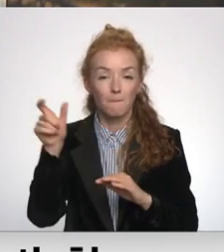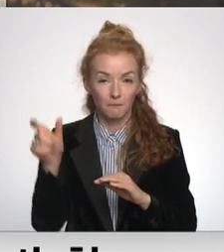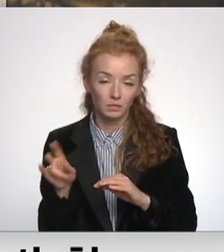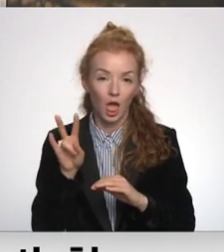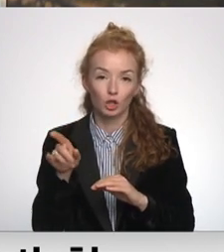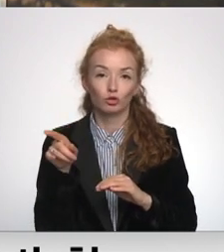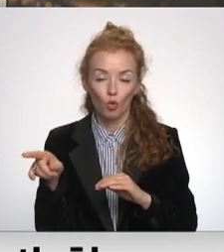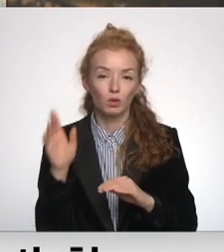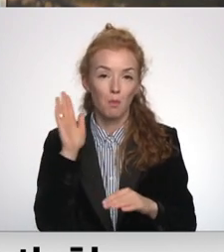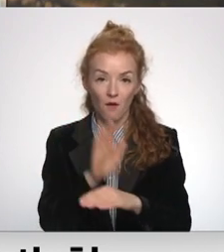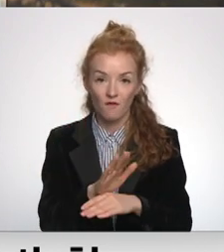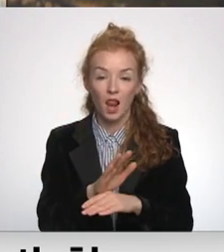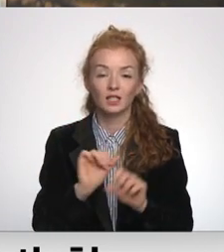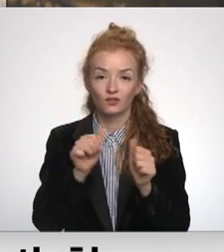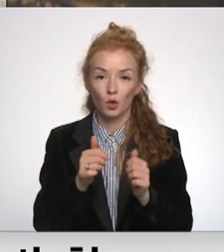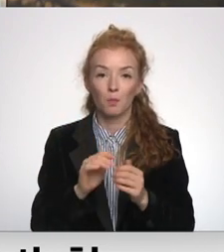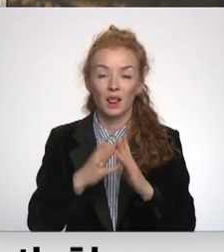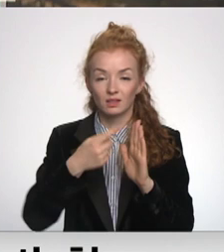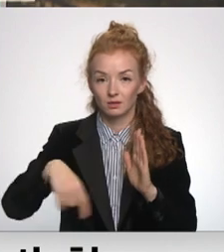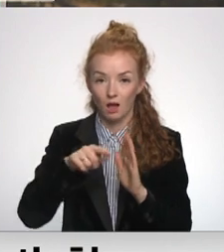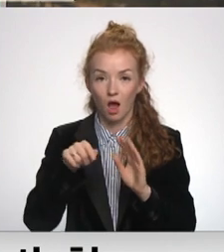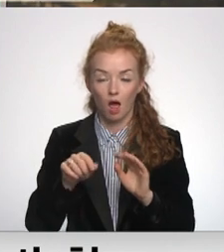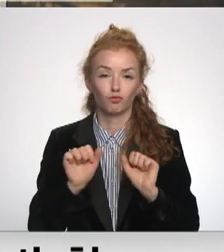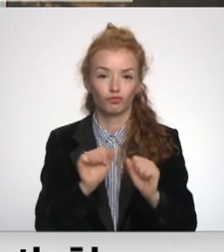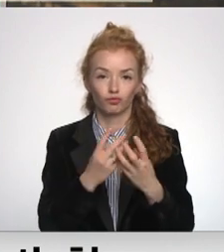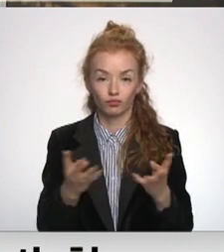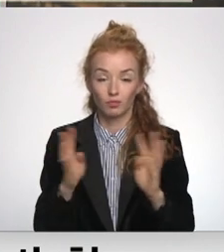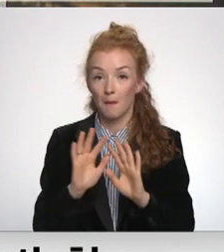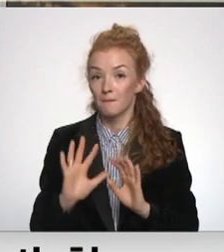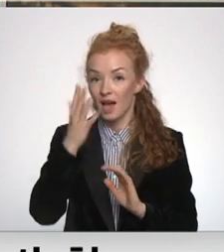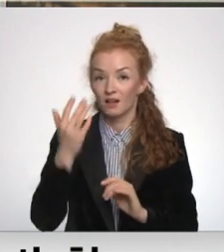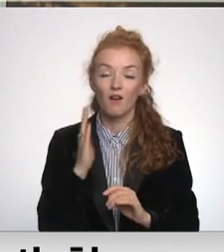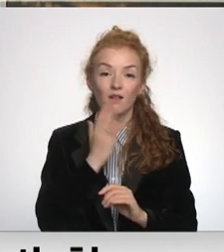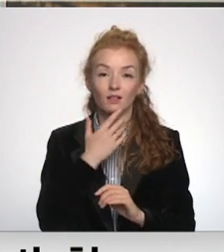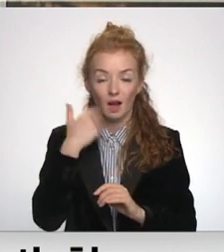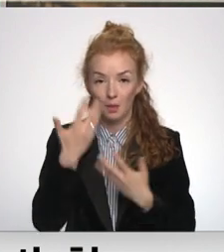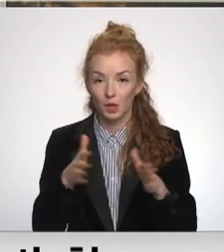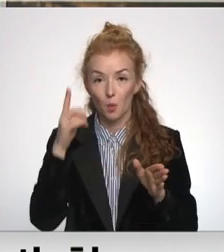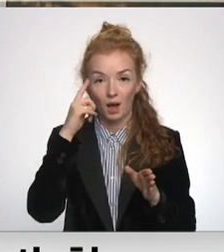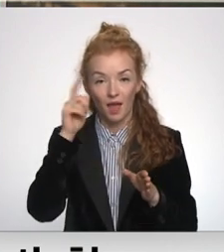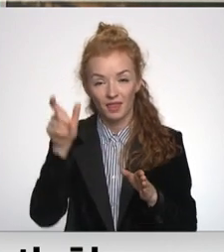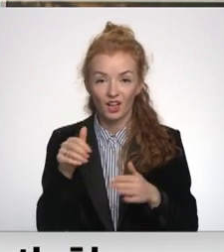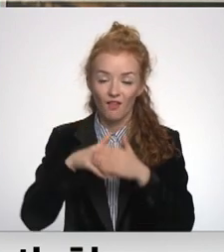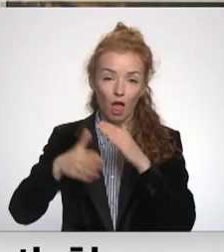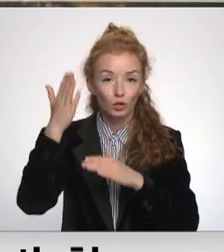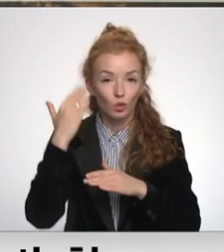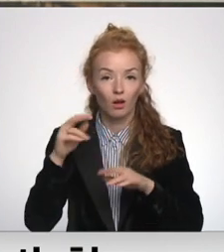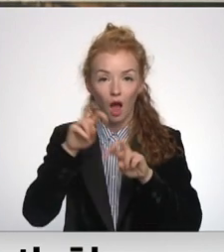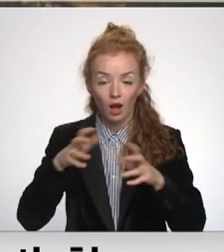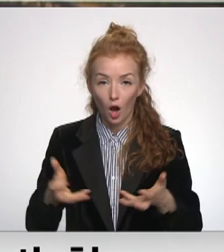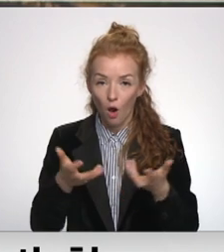nocietinājumu pavēlējis izveidot pilssalā. Šajā esot jau 5. Vasara, kad brīvprātīgie vēsturnieki un arheologa